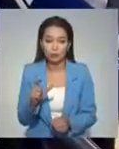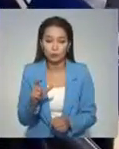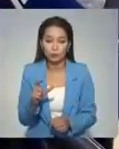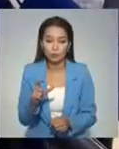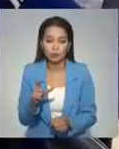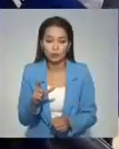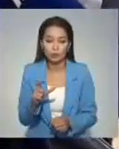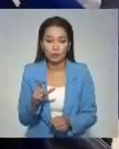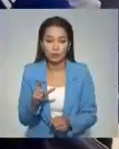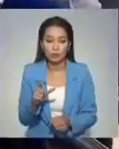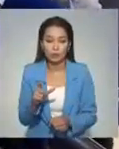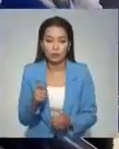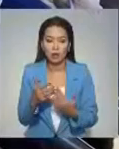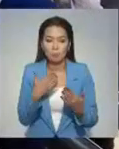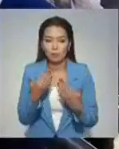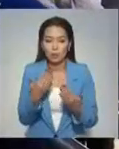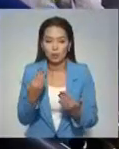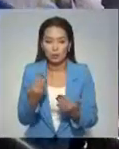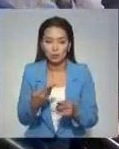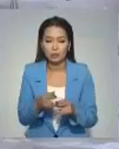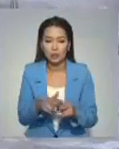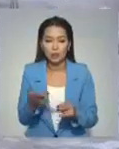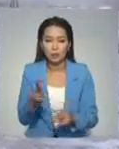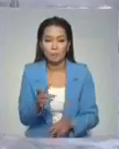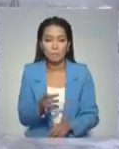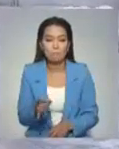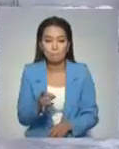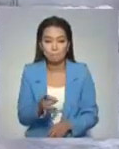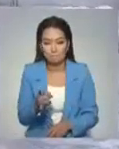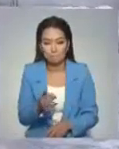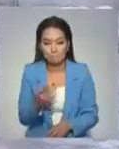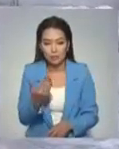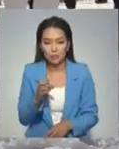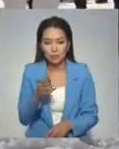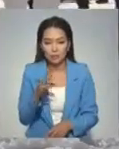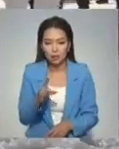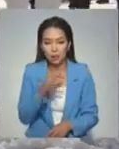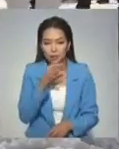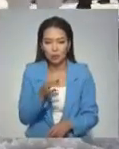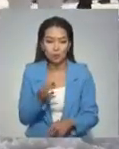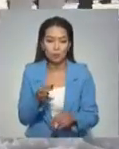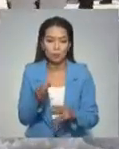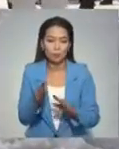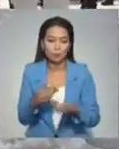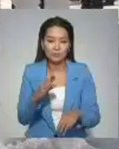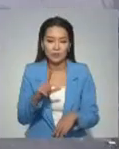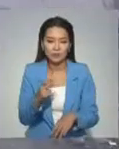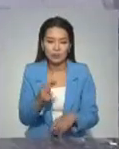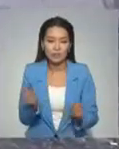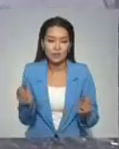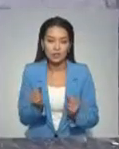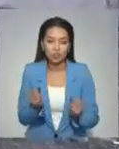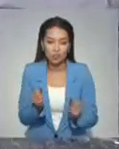данном случае относится к трем микрорайонам. К слову, сам Скляр ночевал во время ликвидации ЧС в незамерзающей